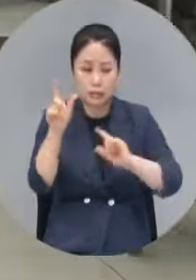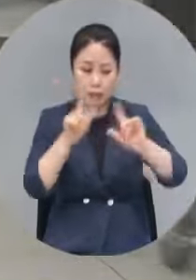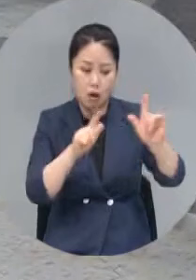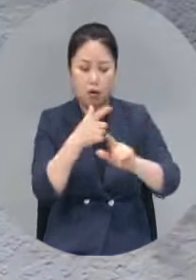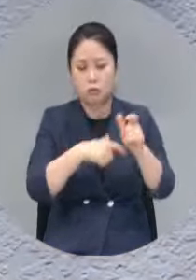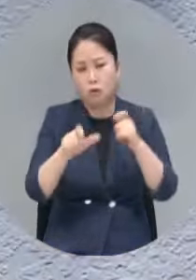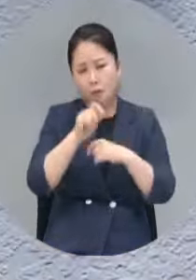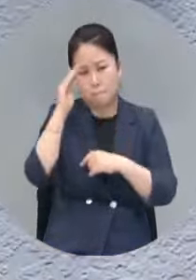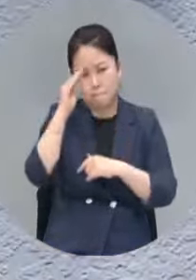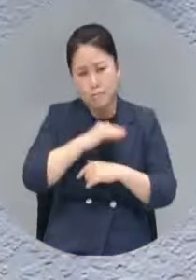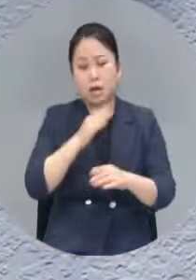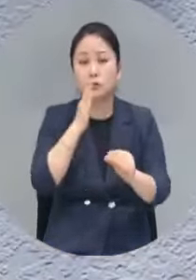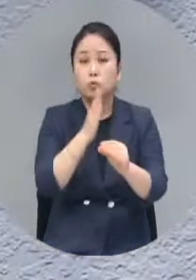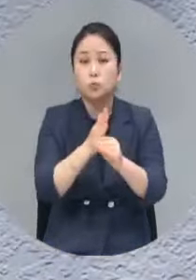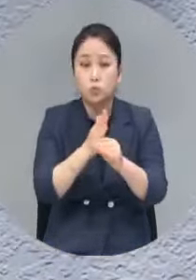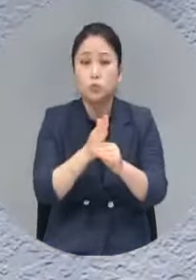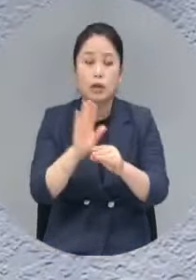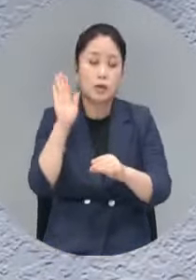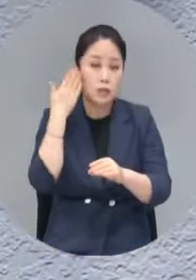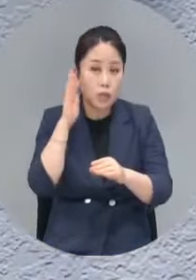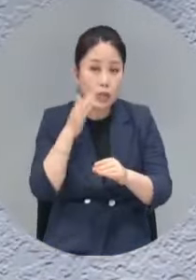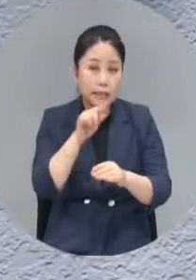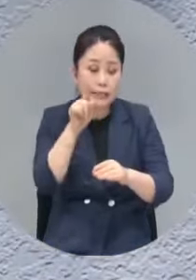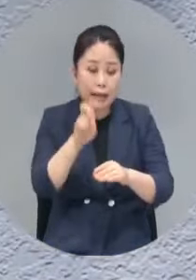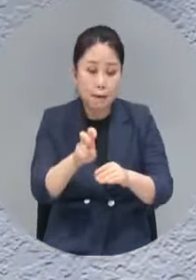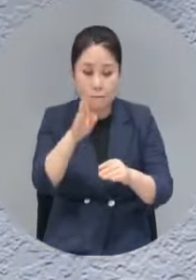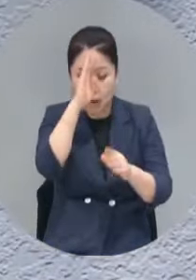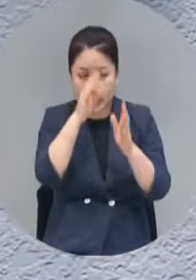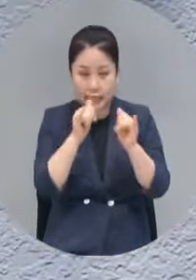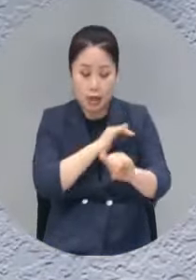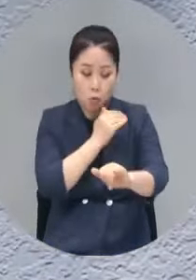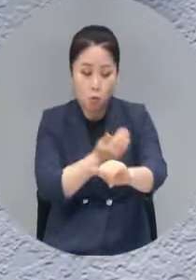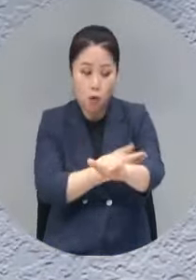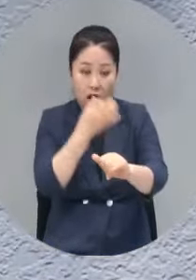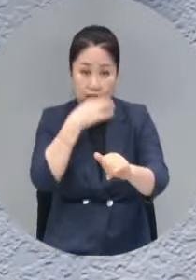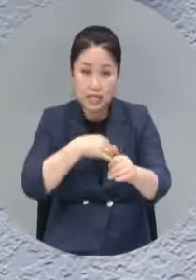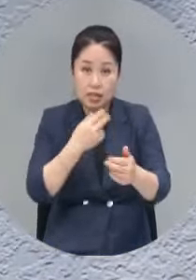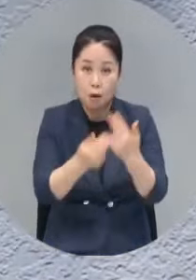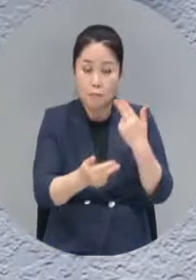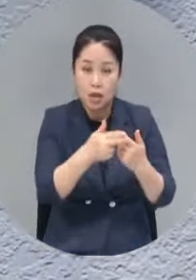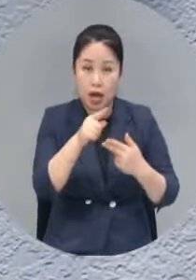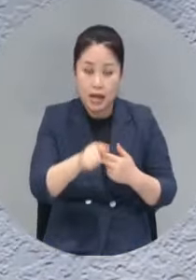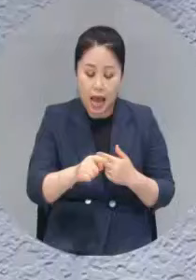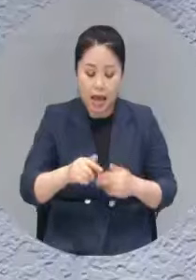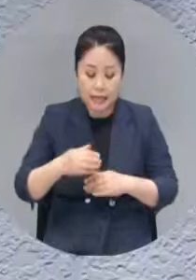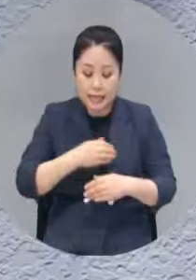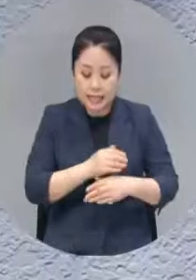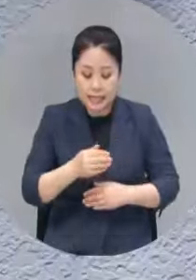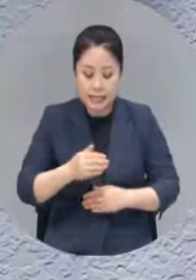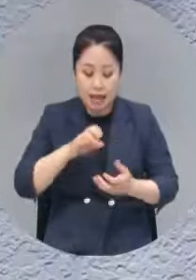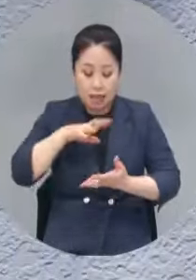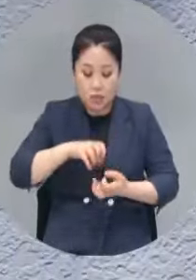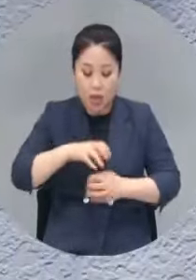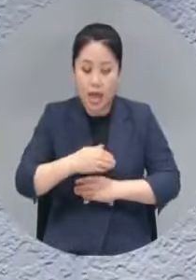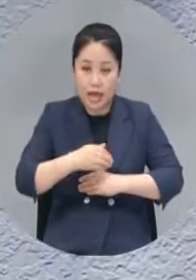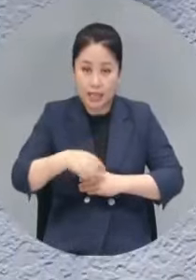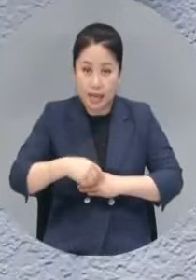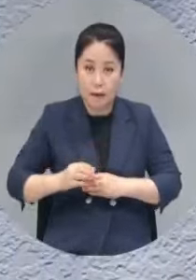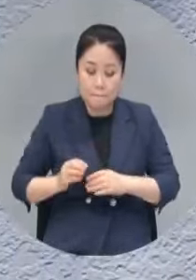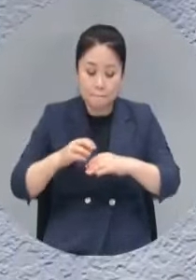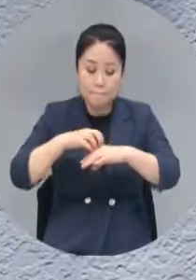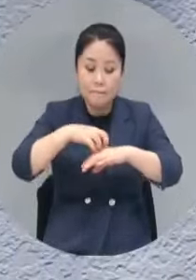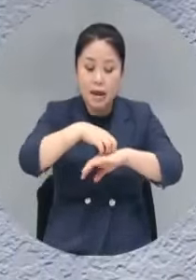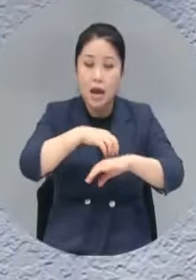있습니다. 최근 암 환자 권익협의회가 췌장암 환자를 대상으로 피해 사례를 조사한 결과 응답자의 절반 이상이